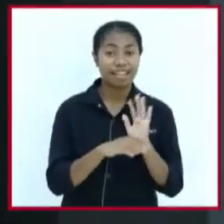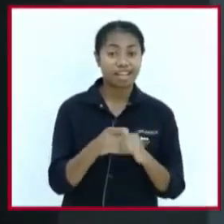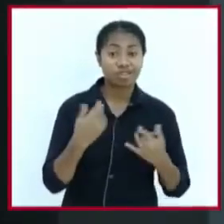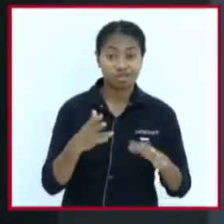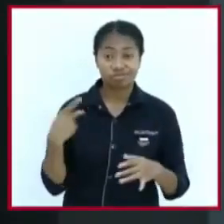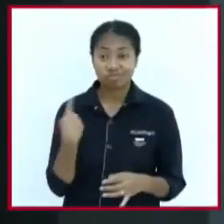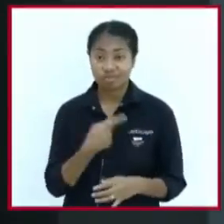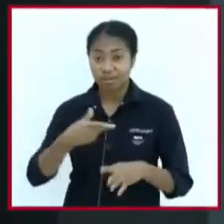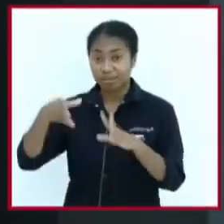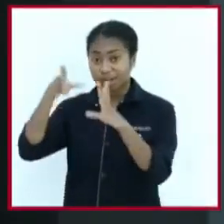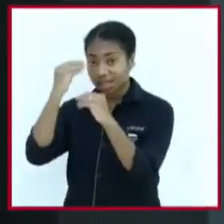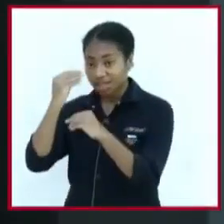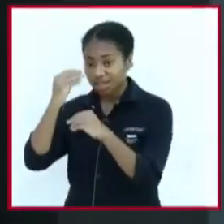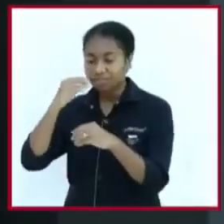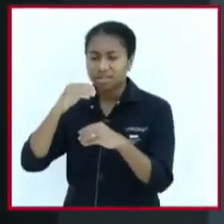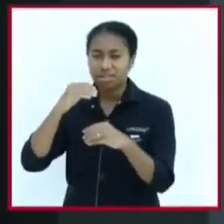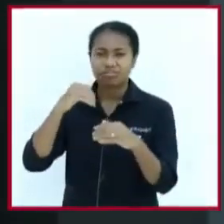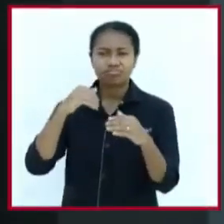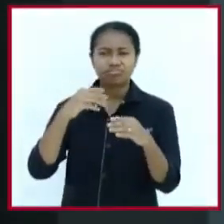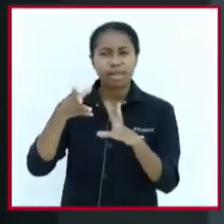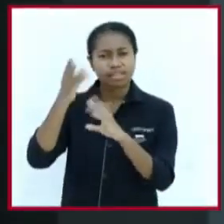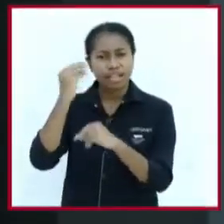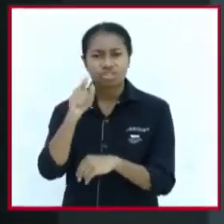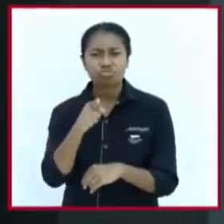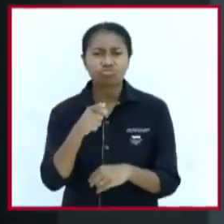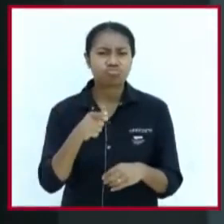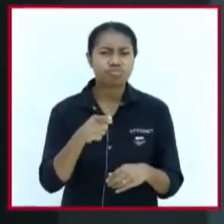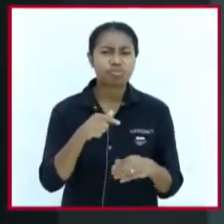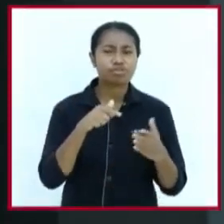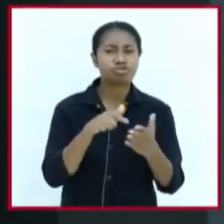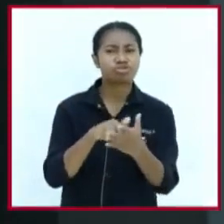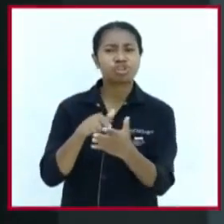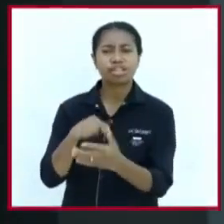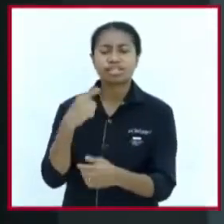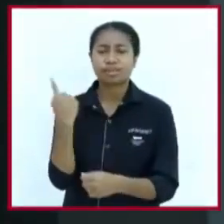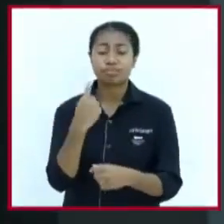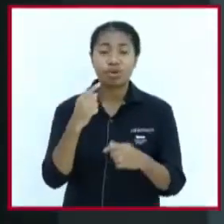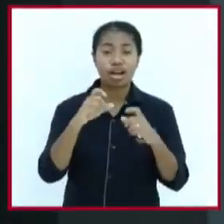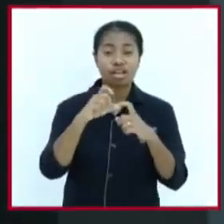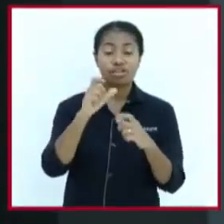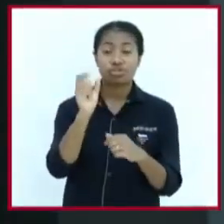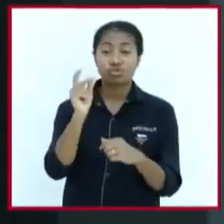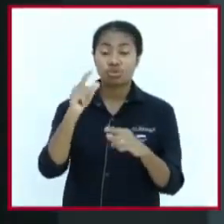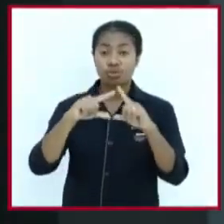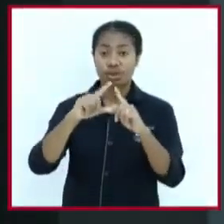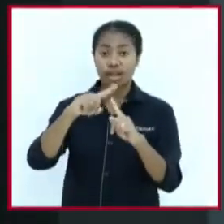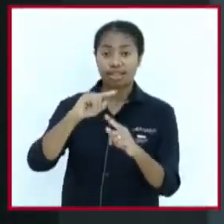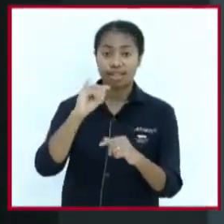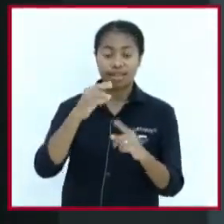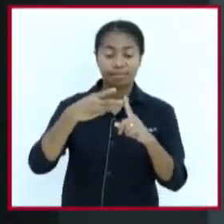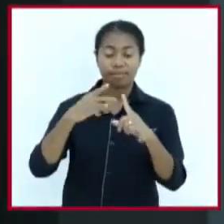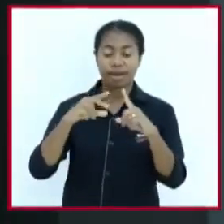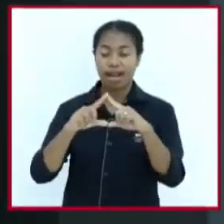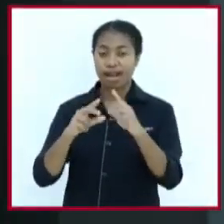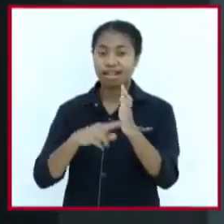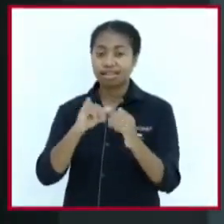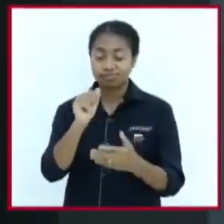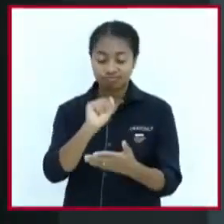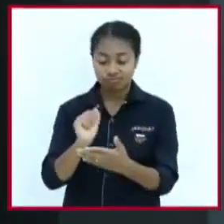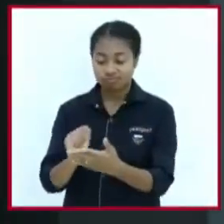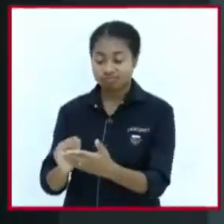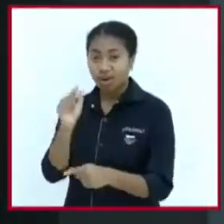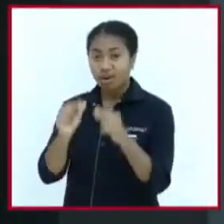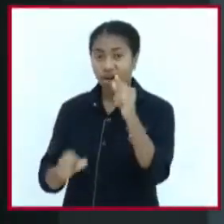lebih dalam menunjukkan bahwa surat Ibrani ini ditulis untuk orang-orang Kristen